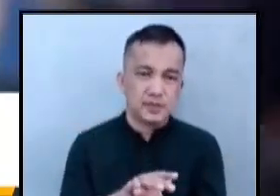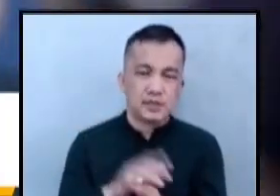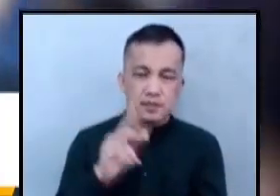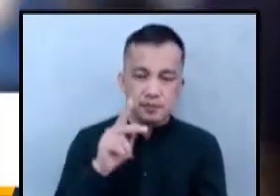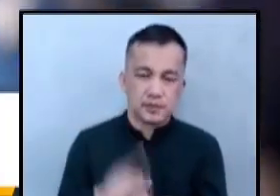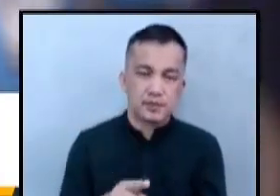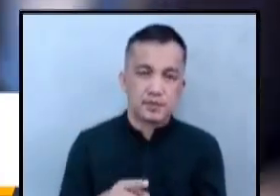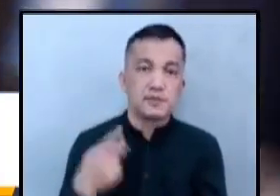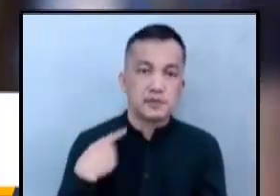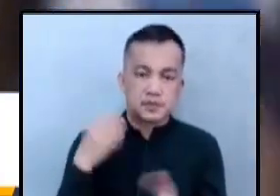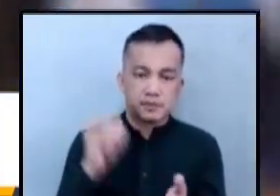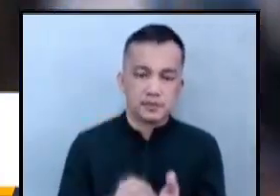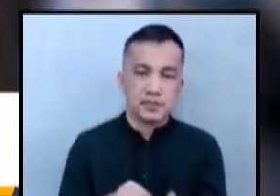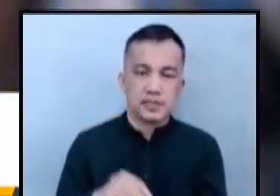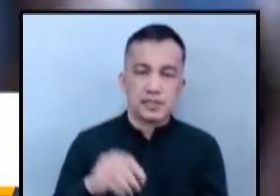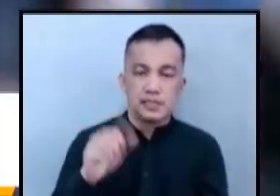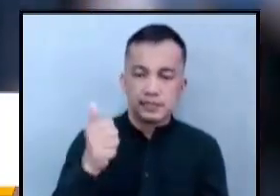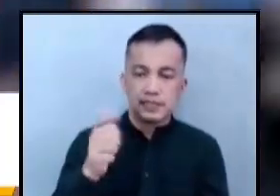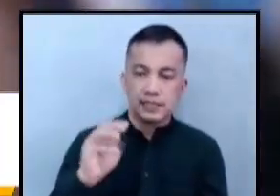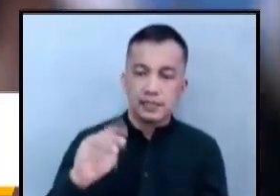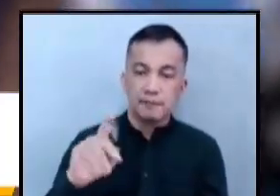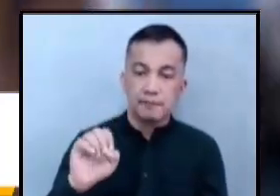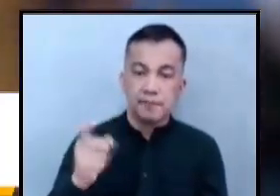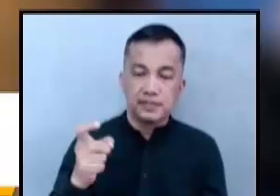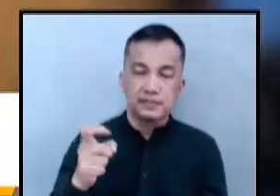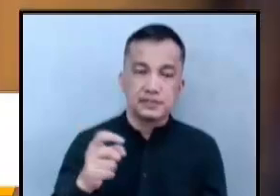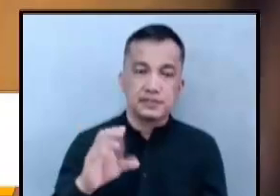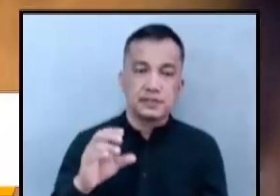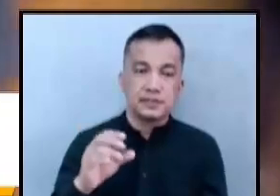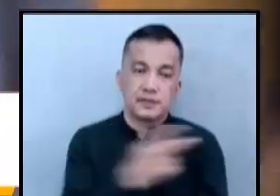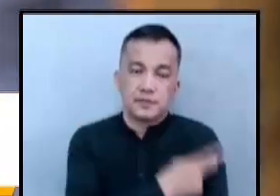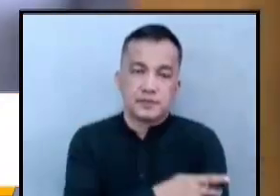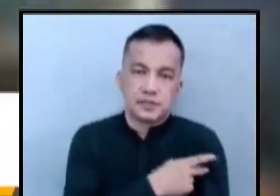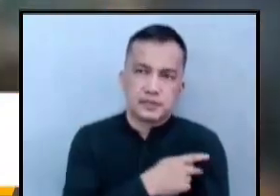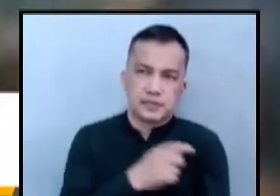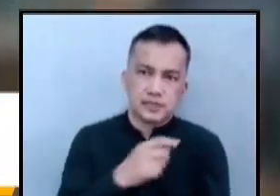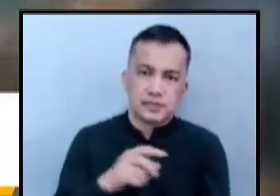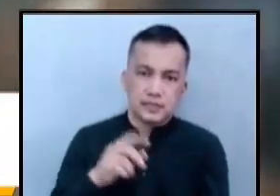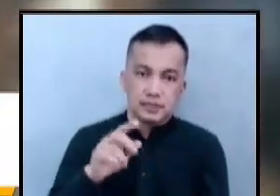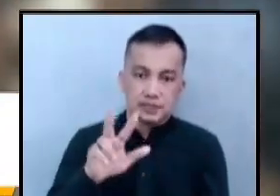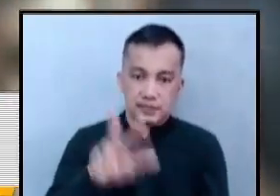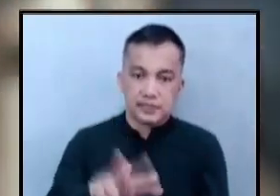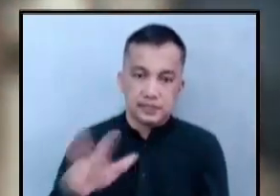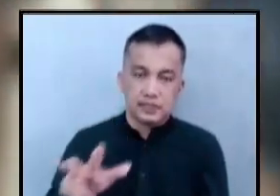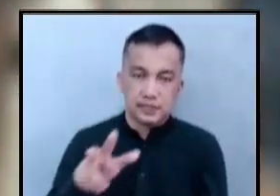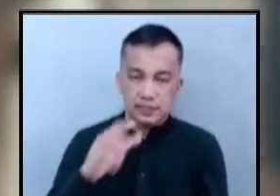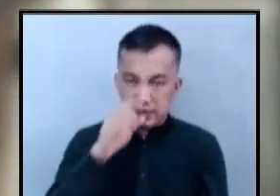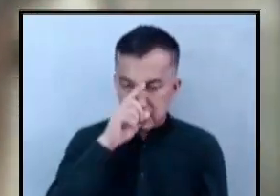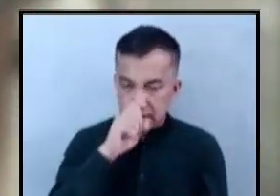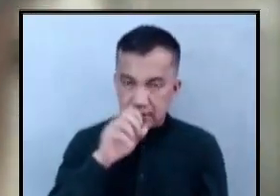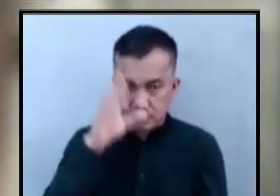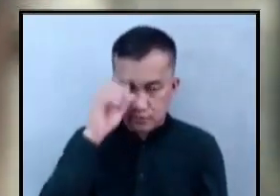Uling nagpositibo sa Mpox ang isang 33 anyos na lalaking nagpamasahe sa isang spa sa Quezon City.